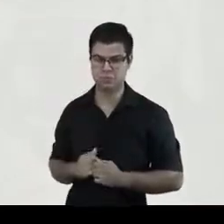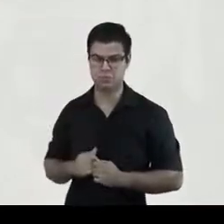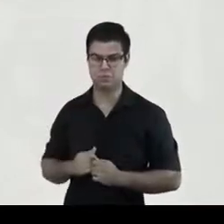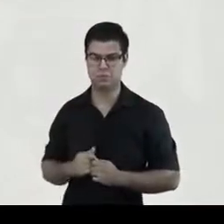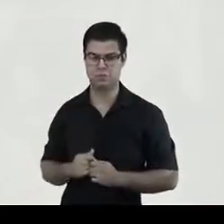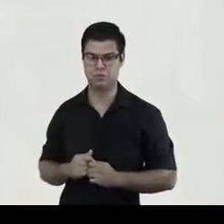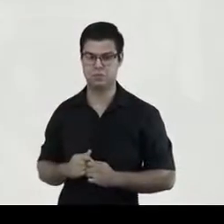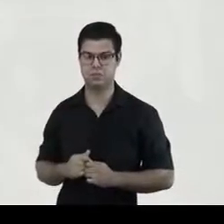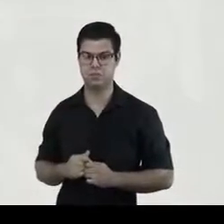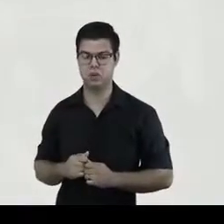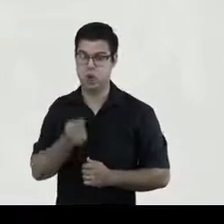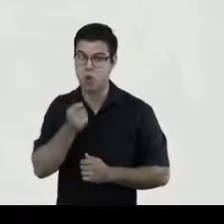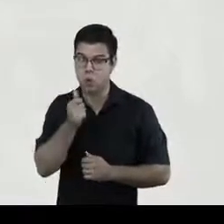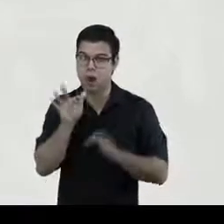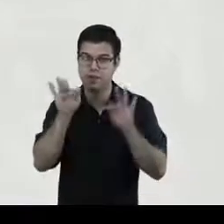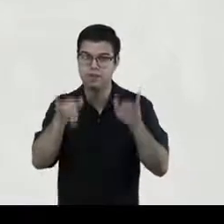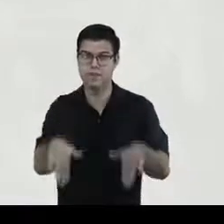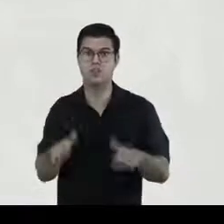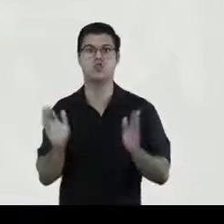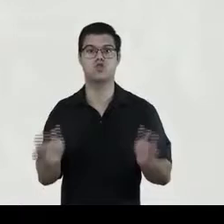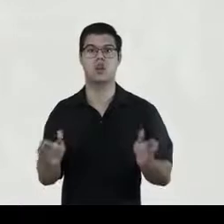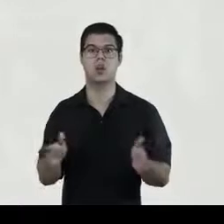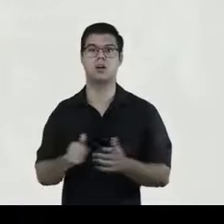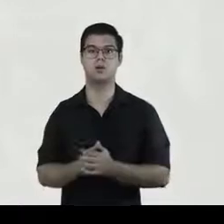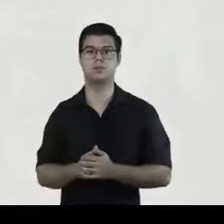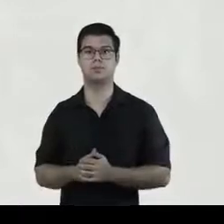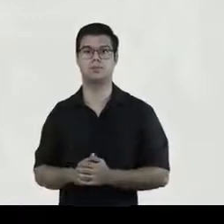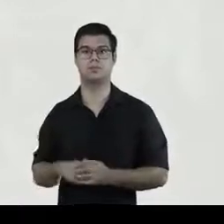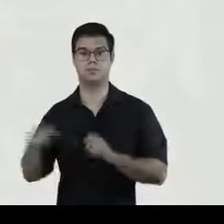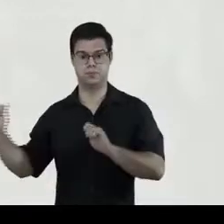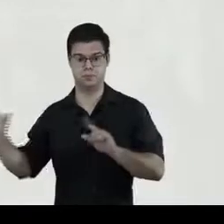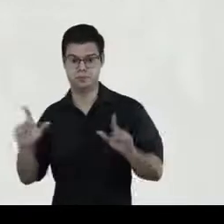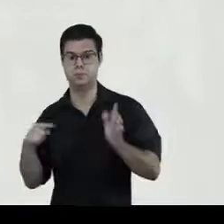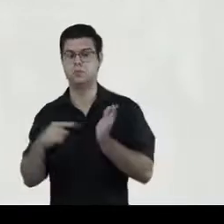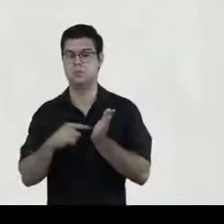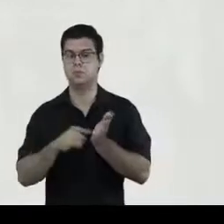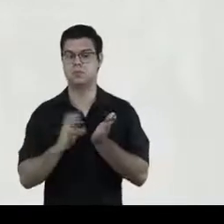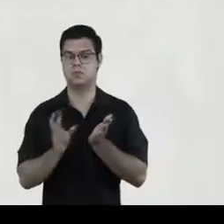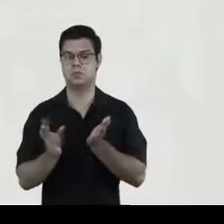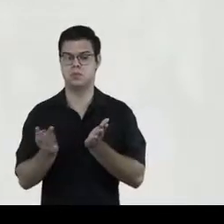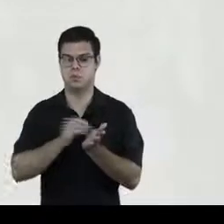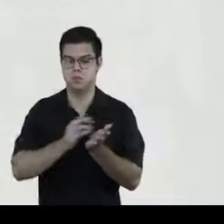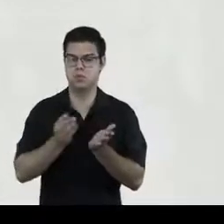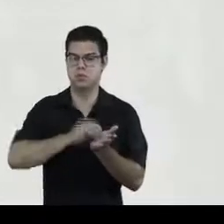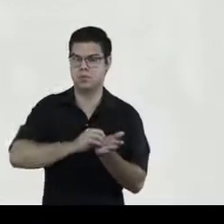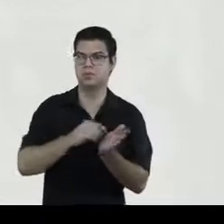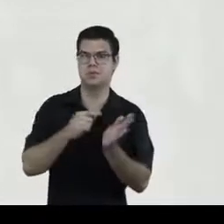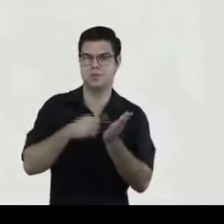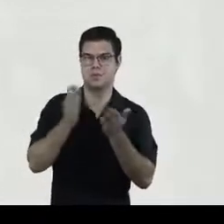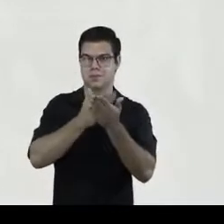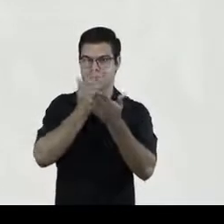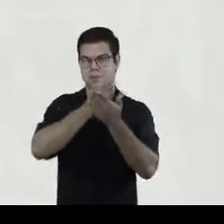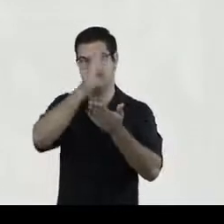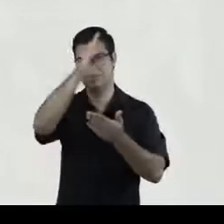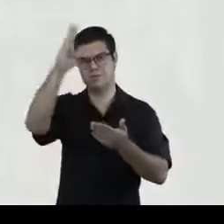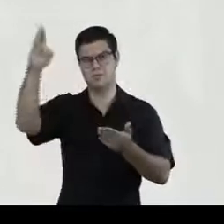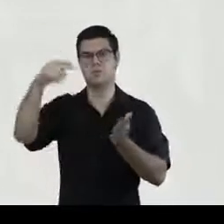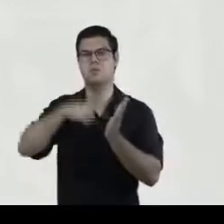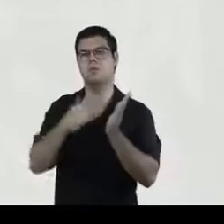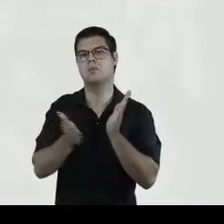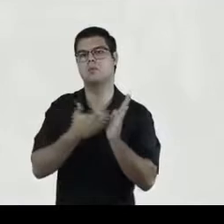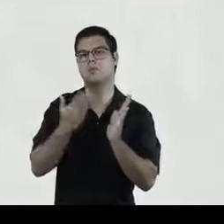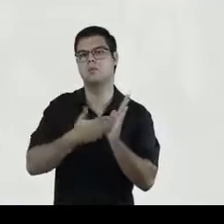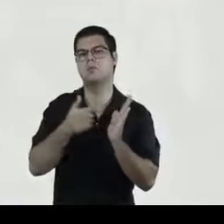dans son catalogue, on signale d'ailleurs son exemplaire de l'édition de 1556 qui a